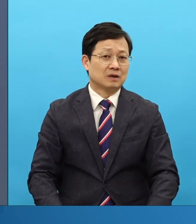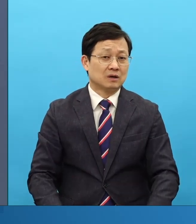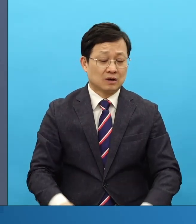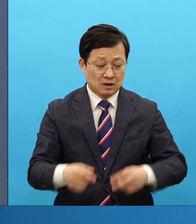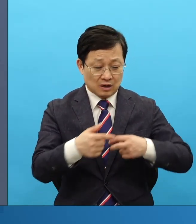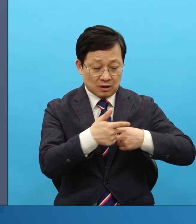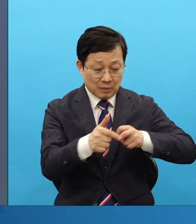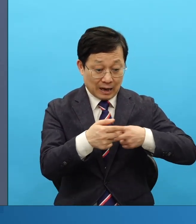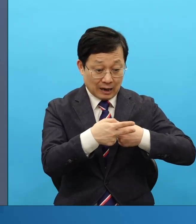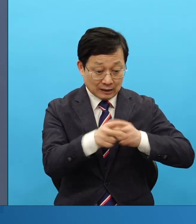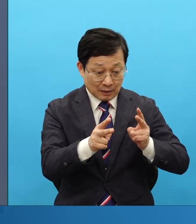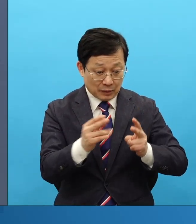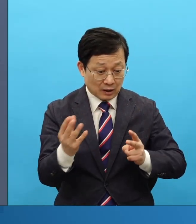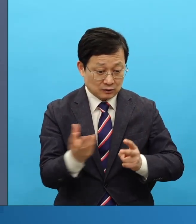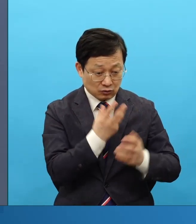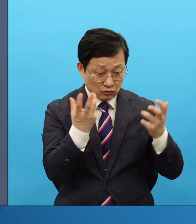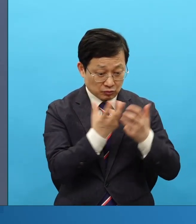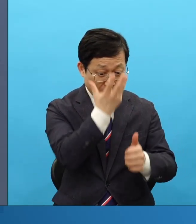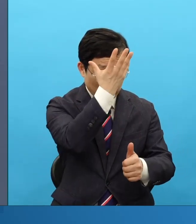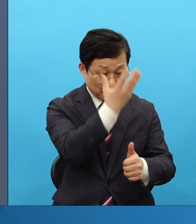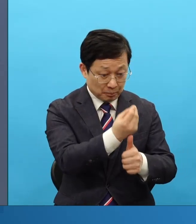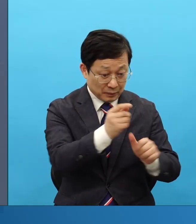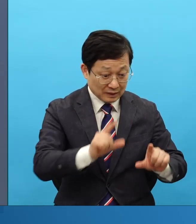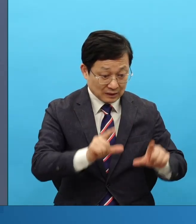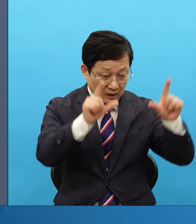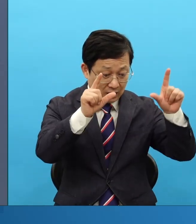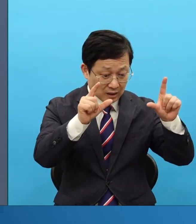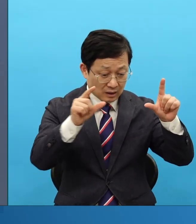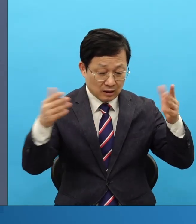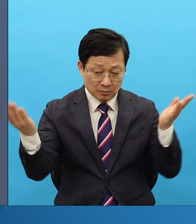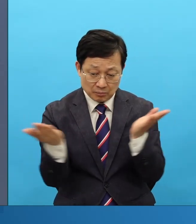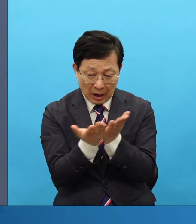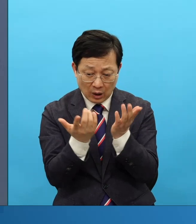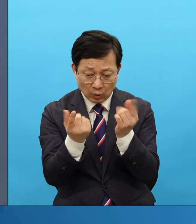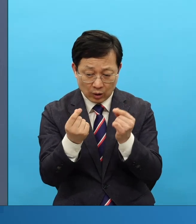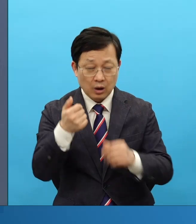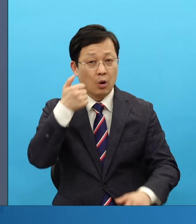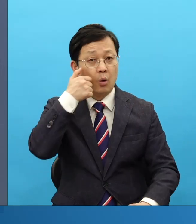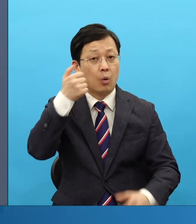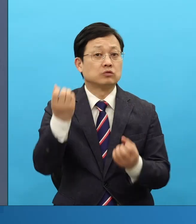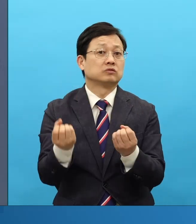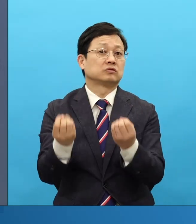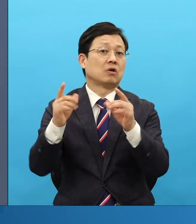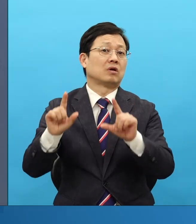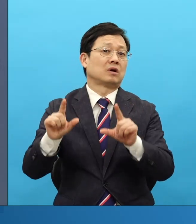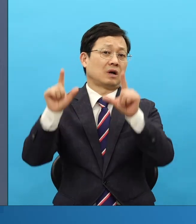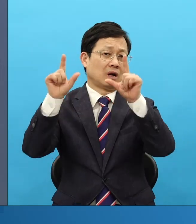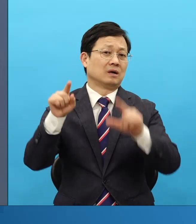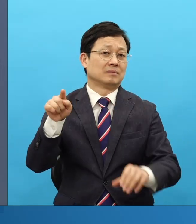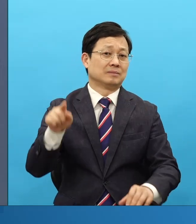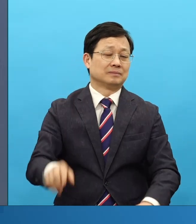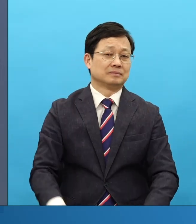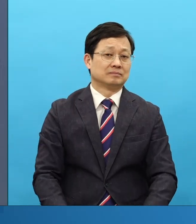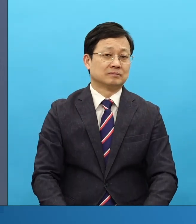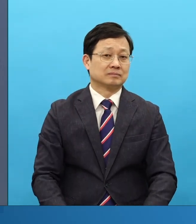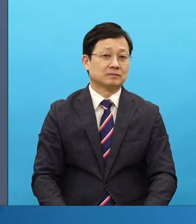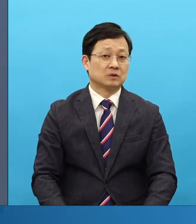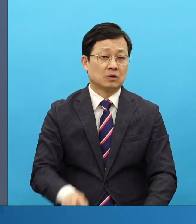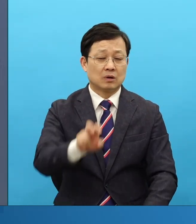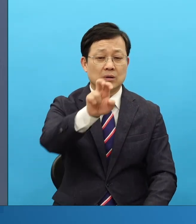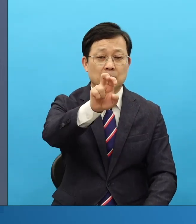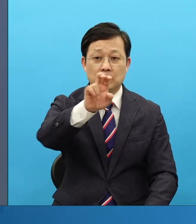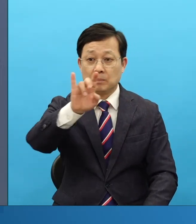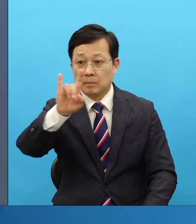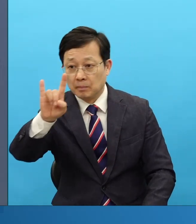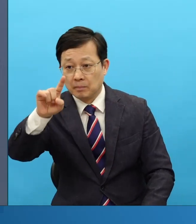보면 오순절 날이 이미 이름이에요. And then we say in the Mark's Upper Room on the day of Pentecost. 이걸 보고 맥추절이다 그렇게 얘기합니다.